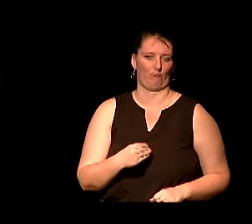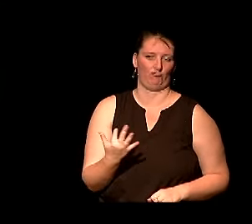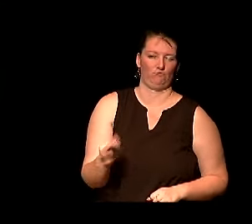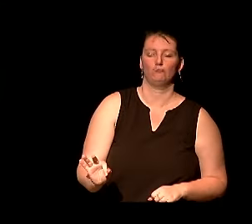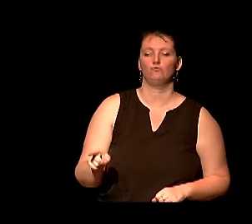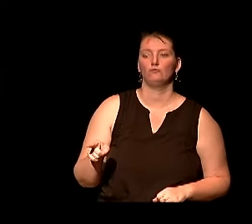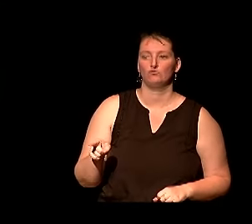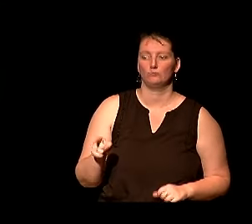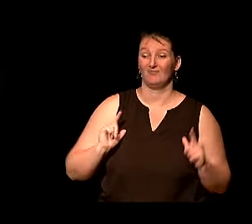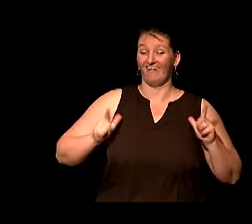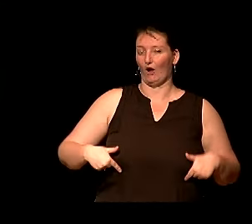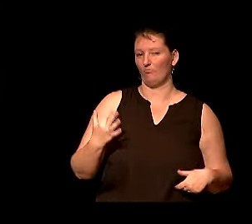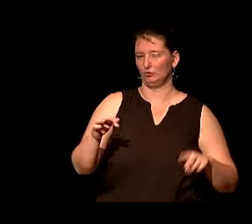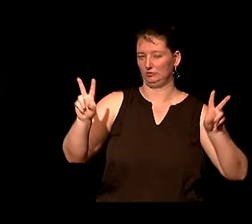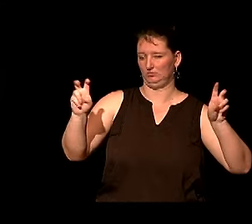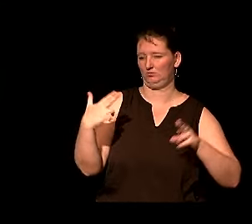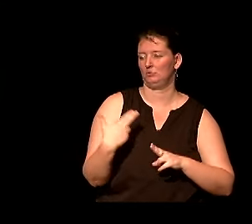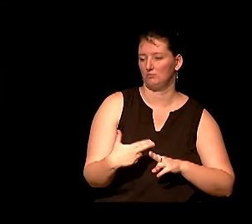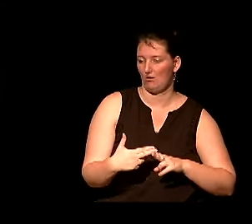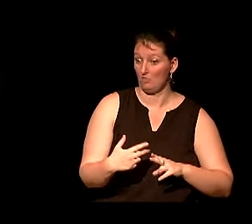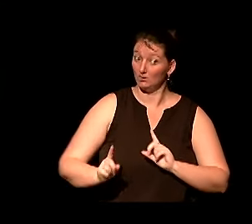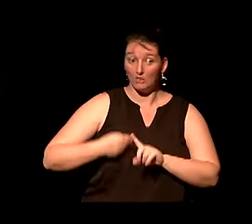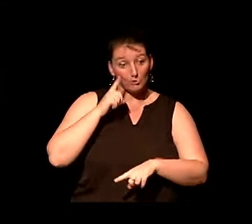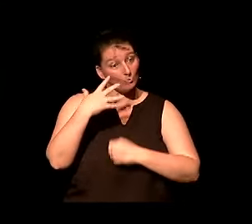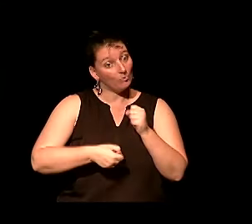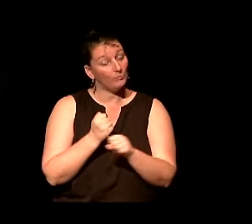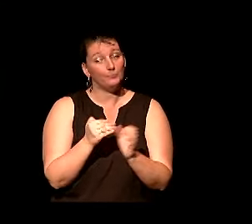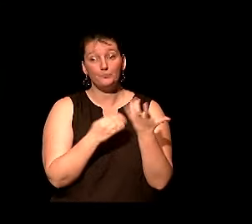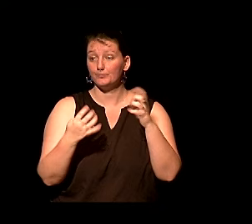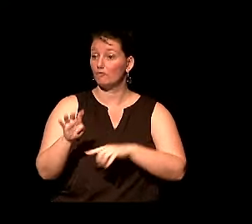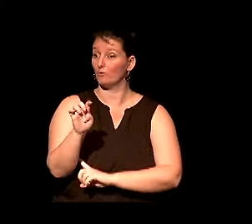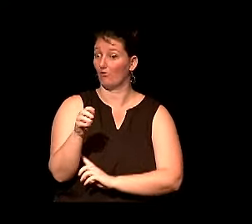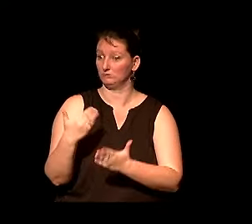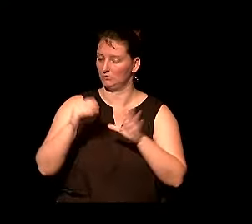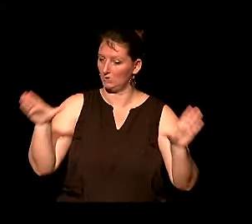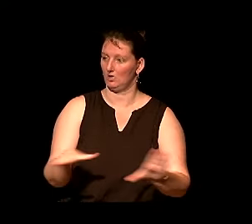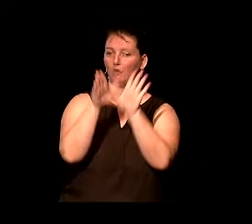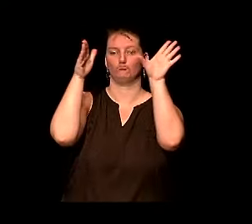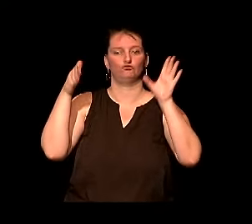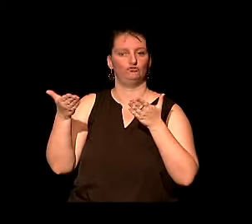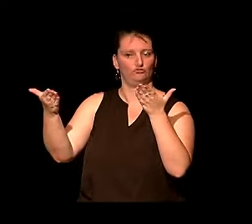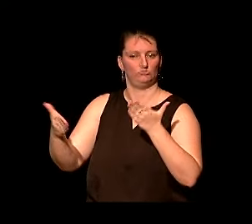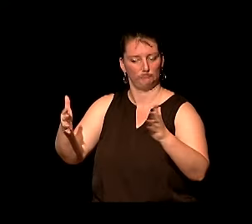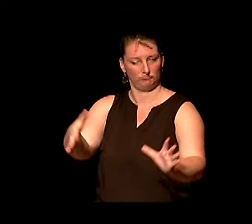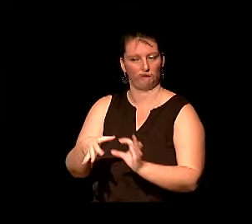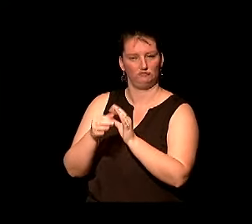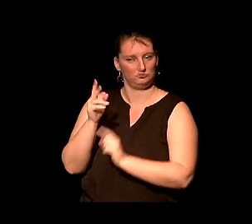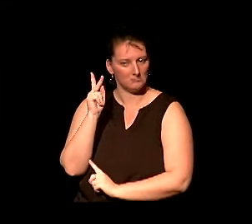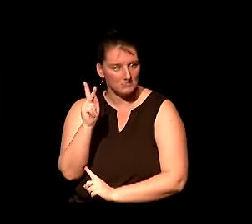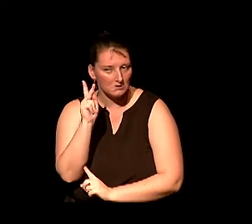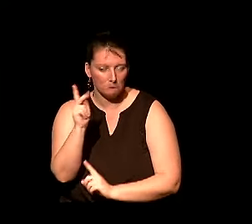mais c'est très important puisqu'on est dans les années 40 et que c'est l'image d'une France liée à l'école de Paris, liée à sa diversité,